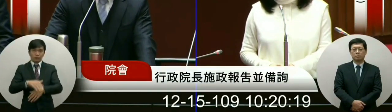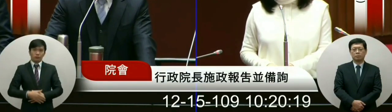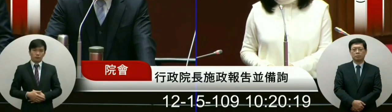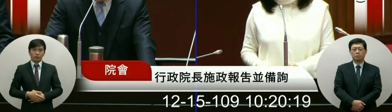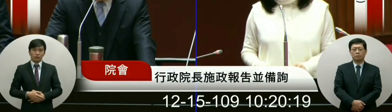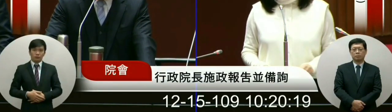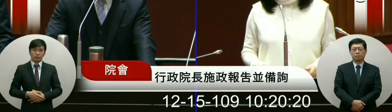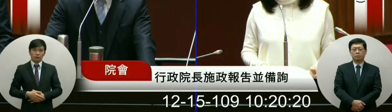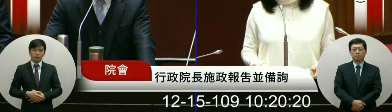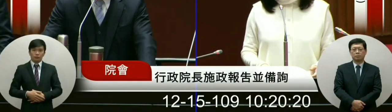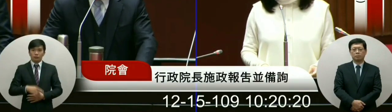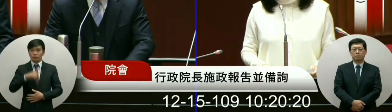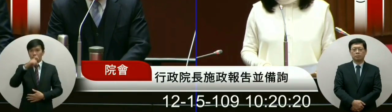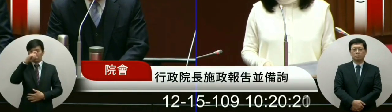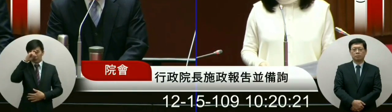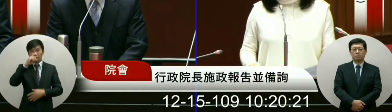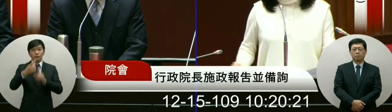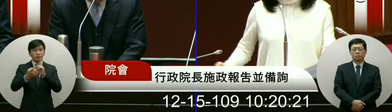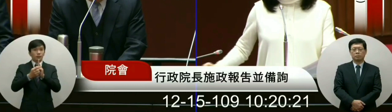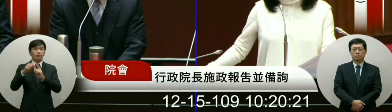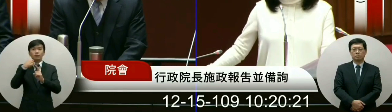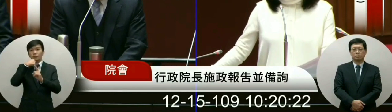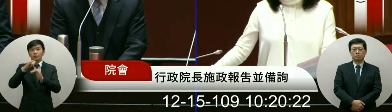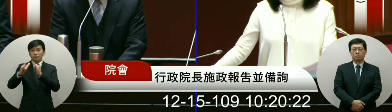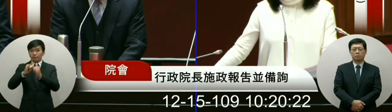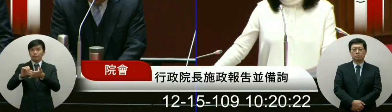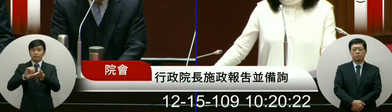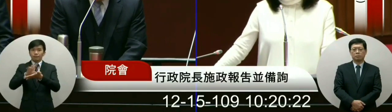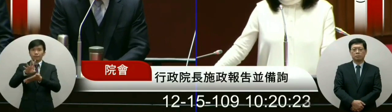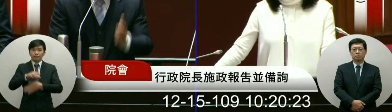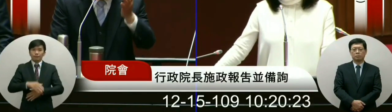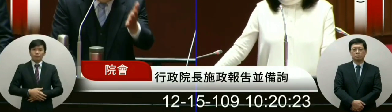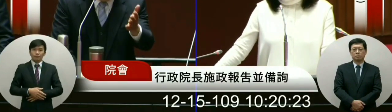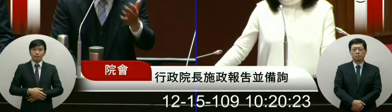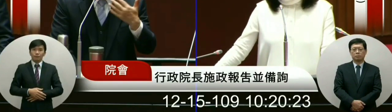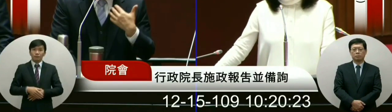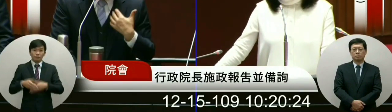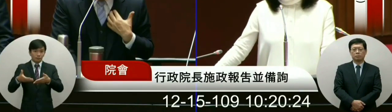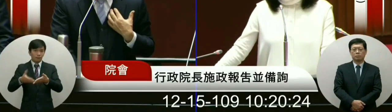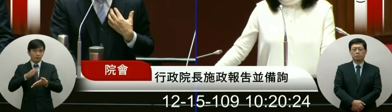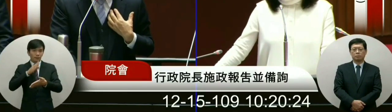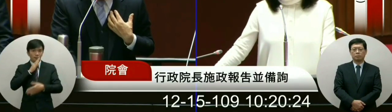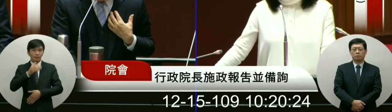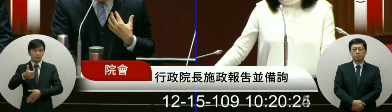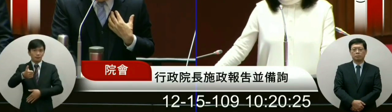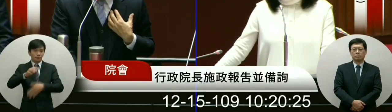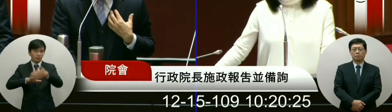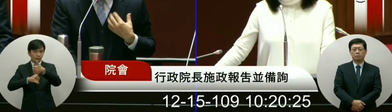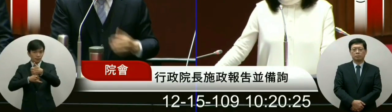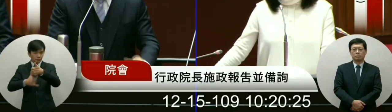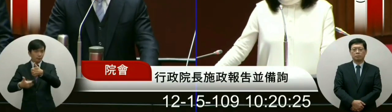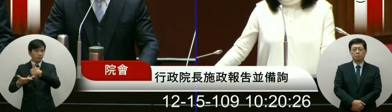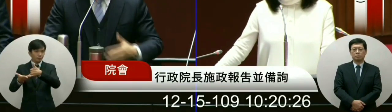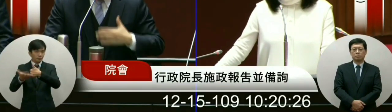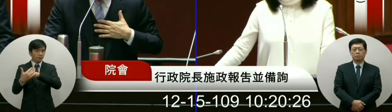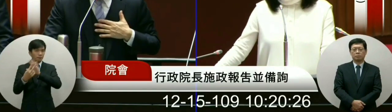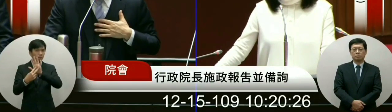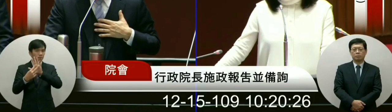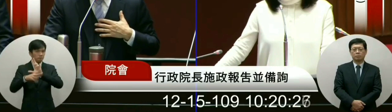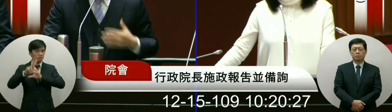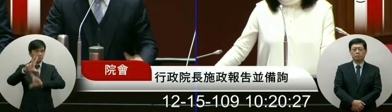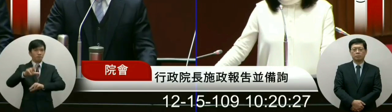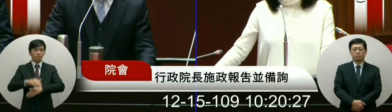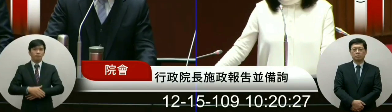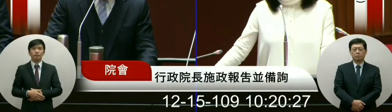明，也借此向国人同胞做报告。最重要是谢谢委员让我完整的讲。作